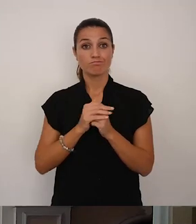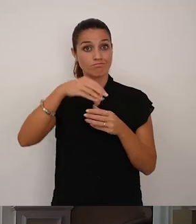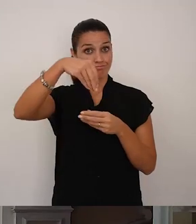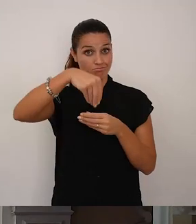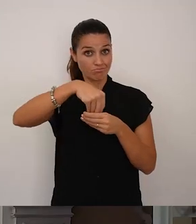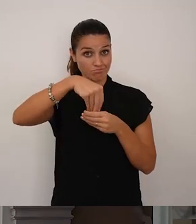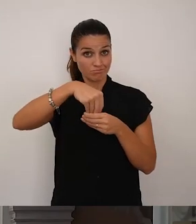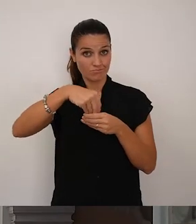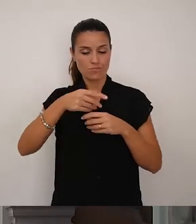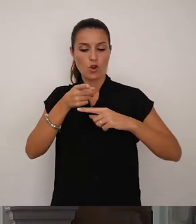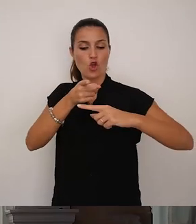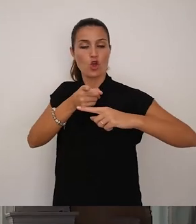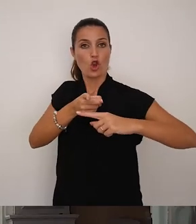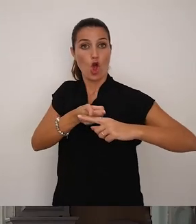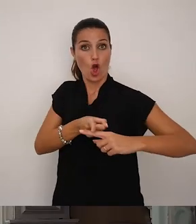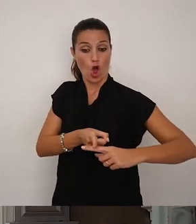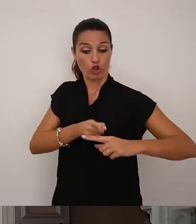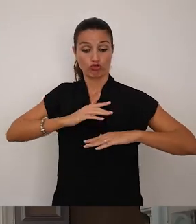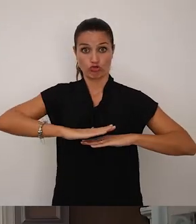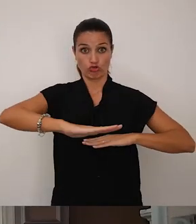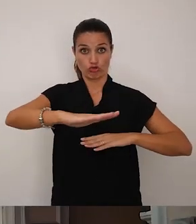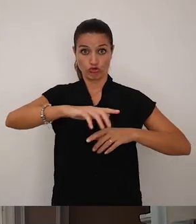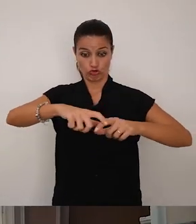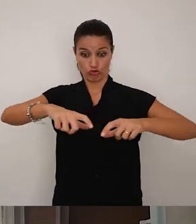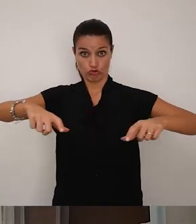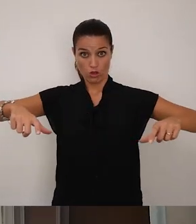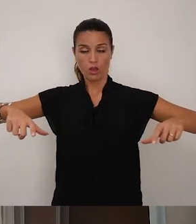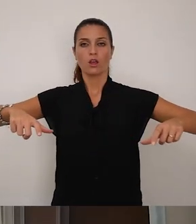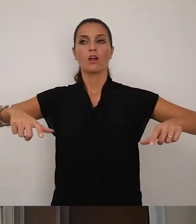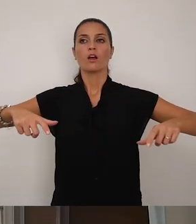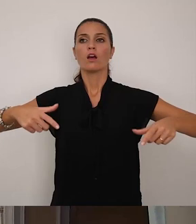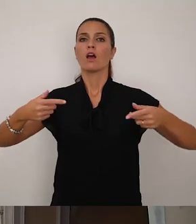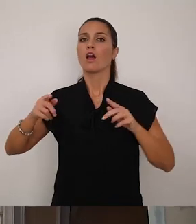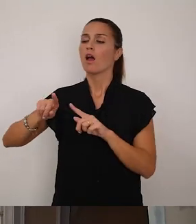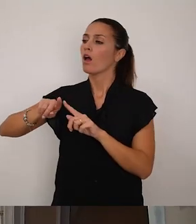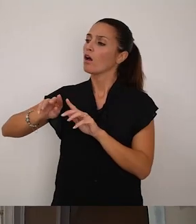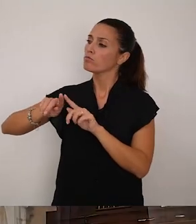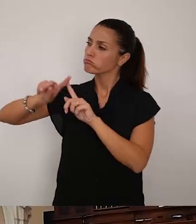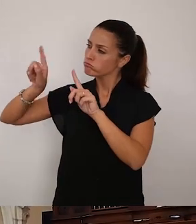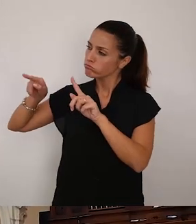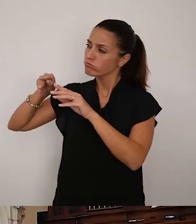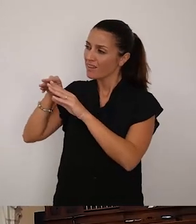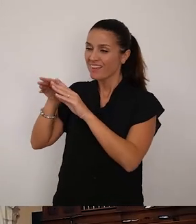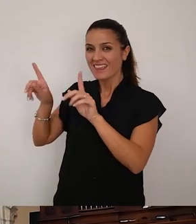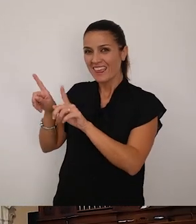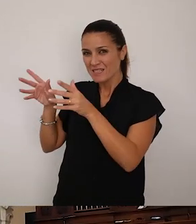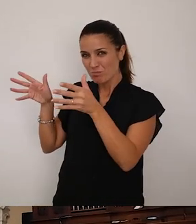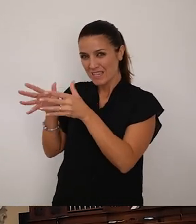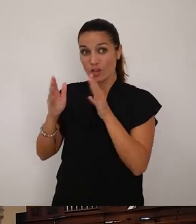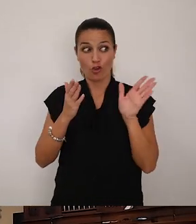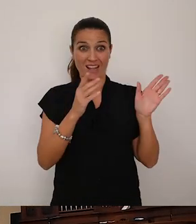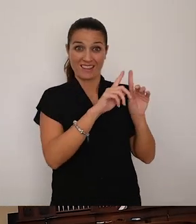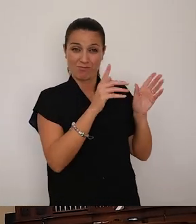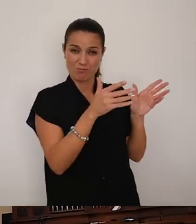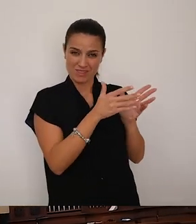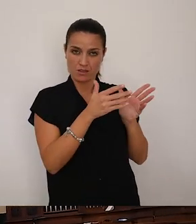L'interno si apre in una pianta a croce latina e per tutto il perimetro si stagliano le cappelle e gli altari laterali, decorati e arricchiti